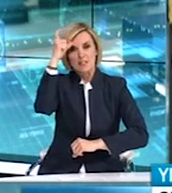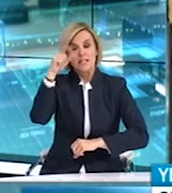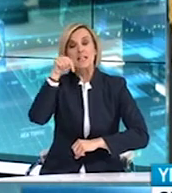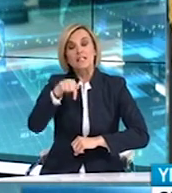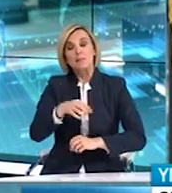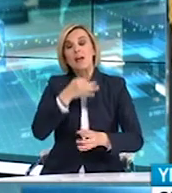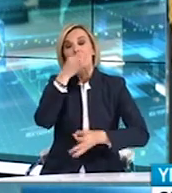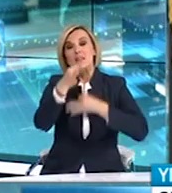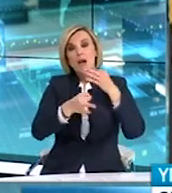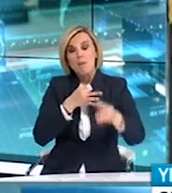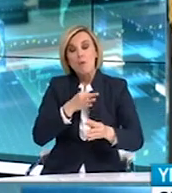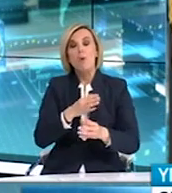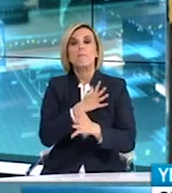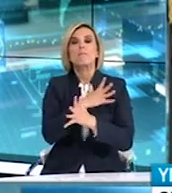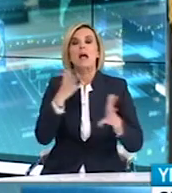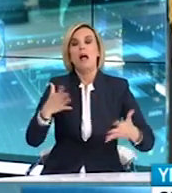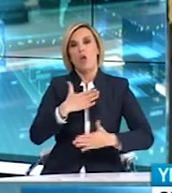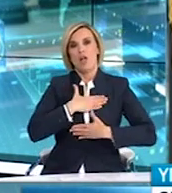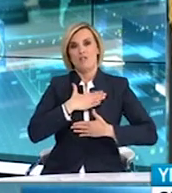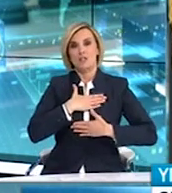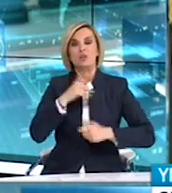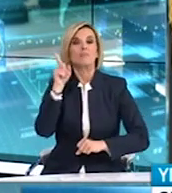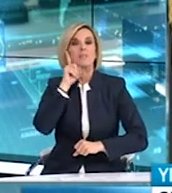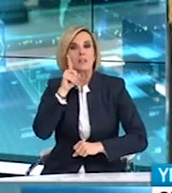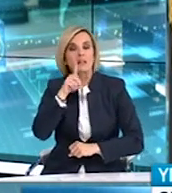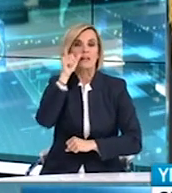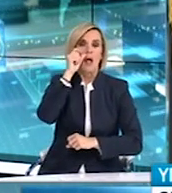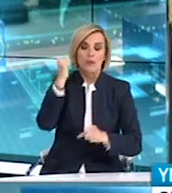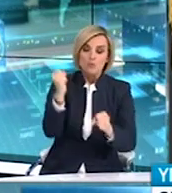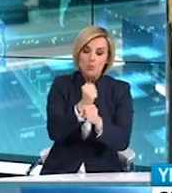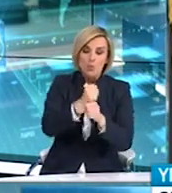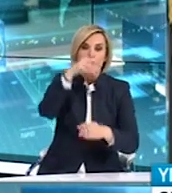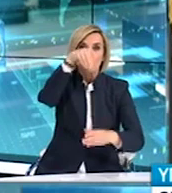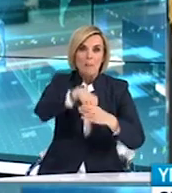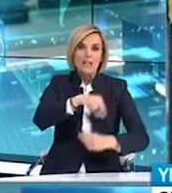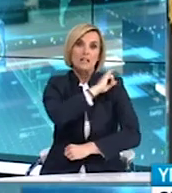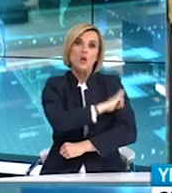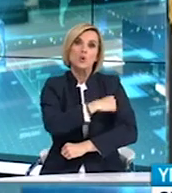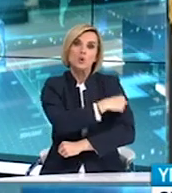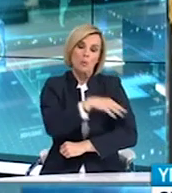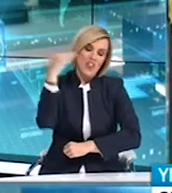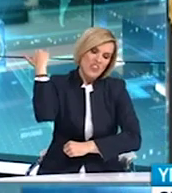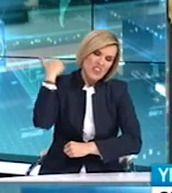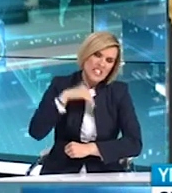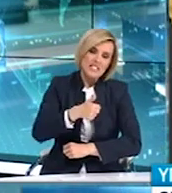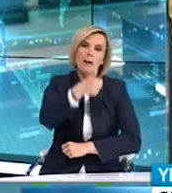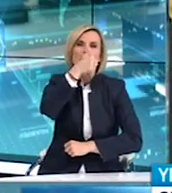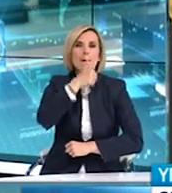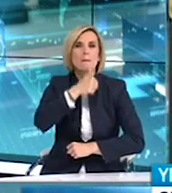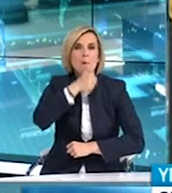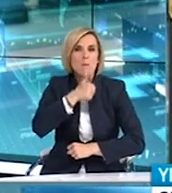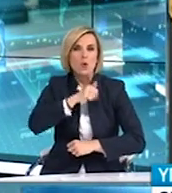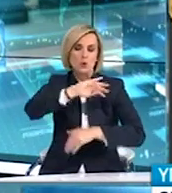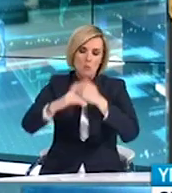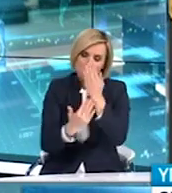μνήμα στις νοσηλεύτριες και τους νοσηλευτές μας που είναι καθημερινά δίπλα στους ασθενείς με παράμιλη αυτοθυσία και αυταπάρνηση.